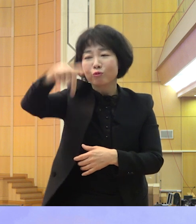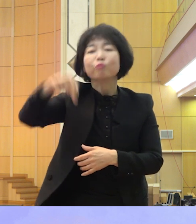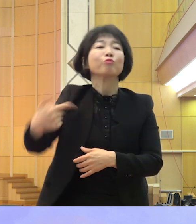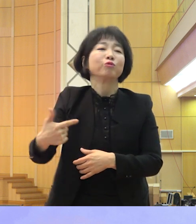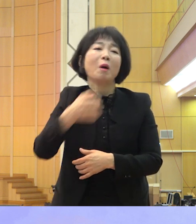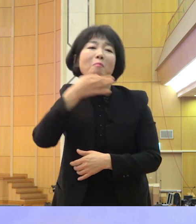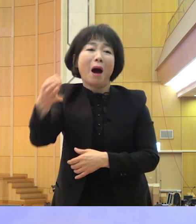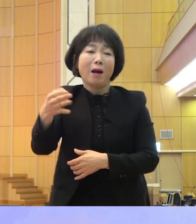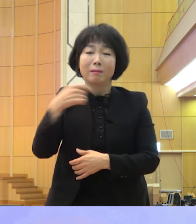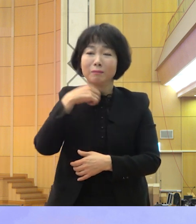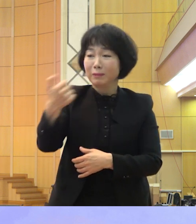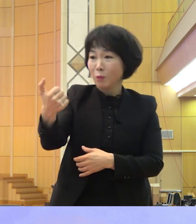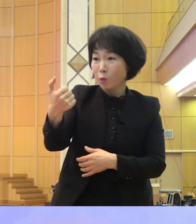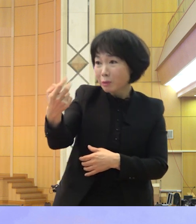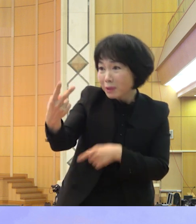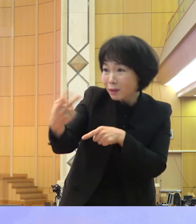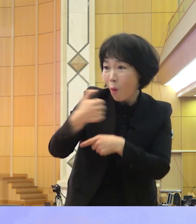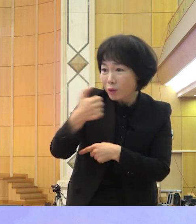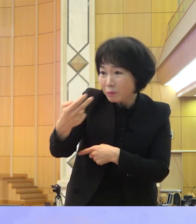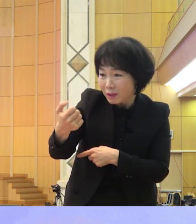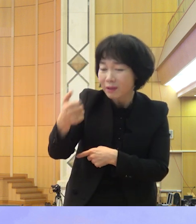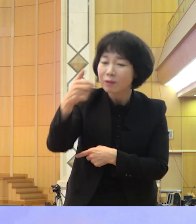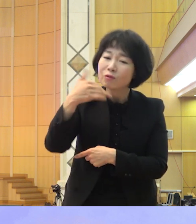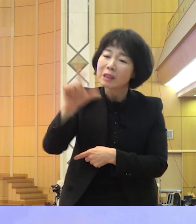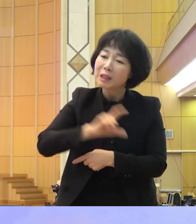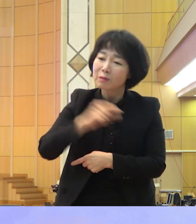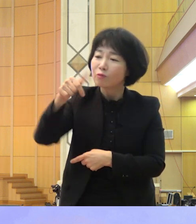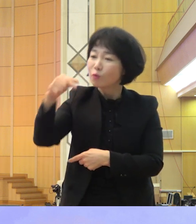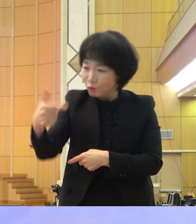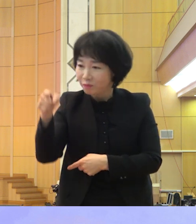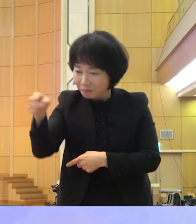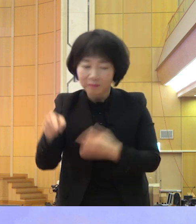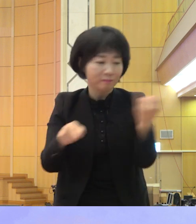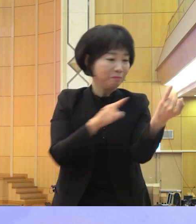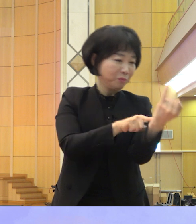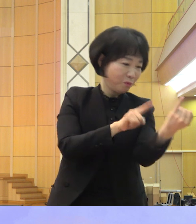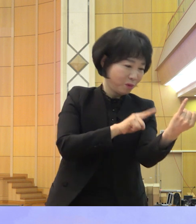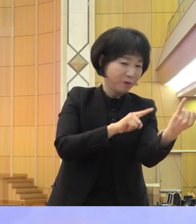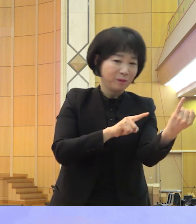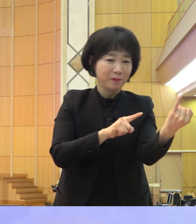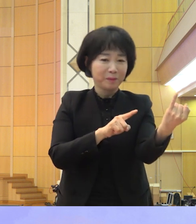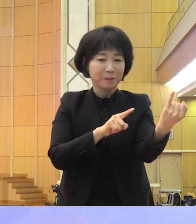그래서 52세 되시는 분에게 누구누구 군과, 그리고